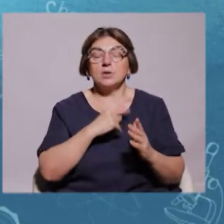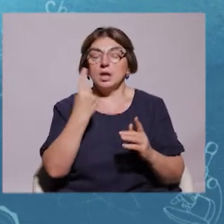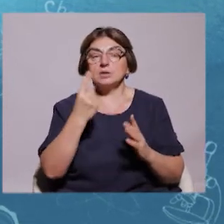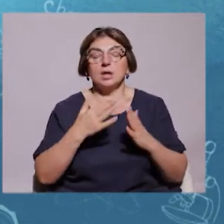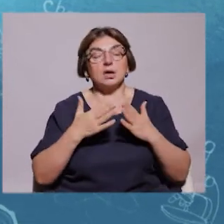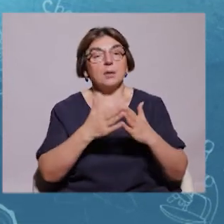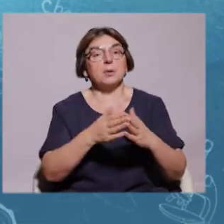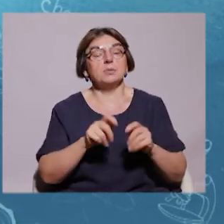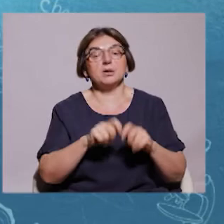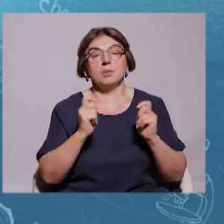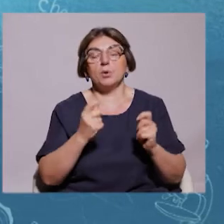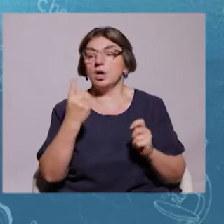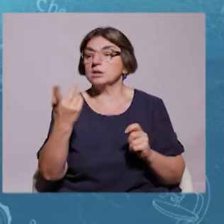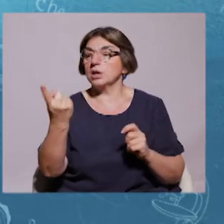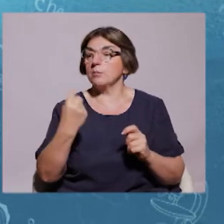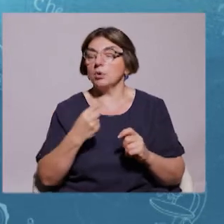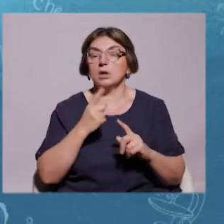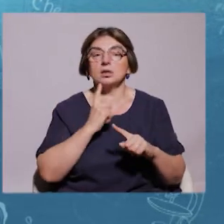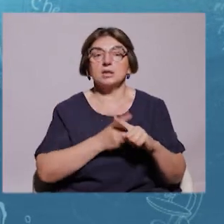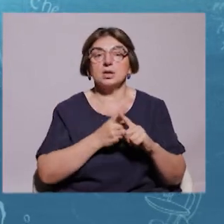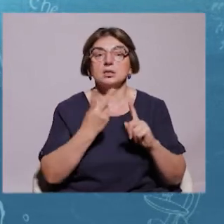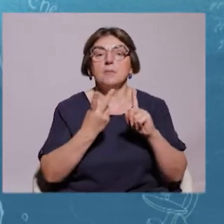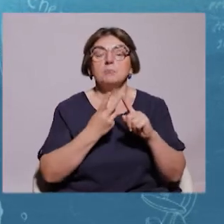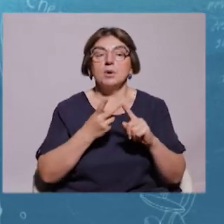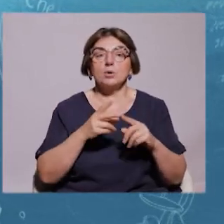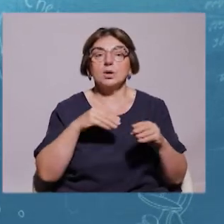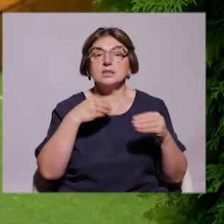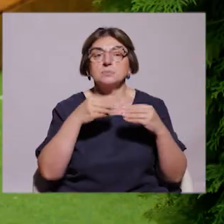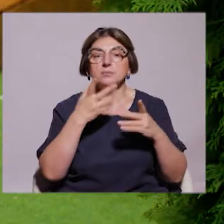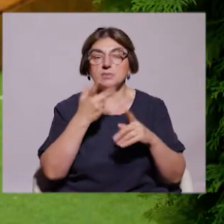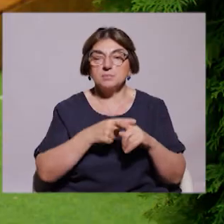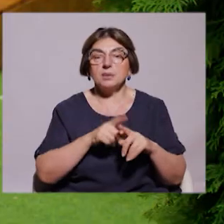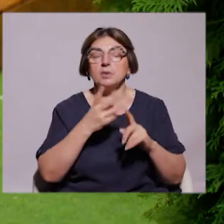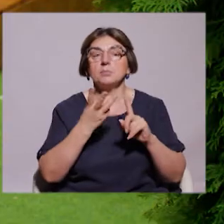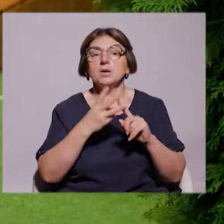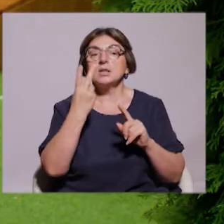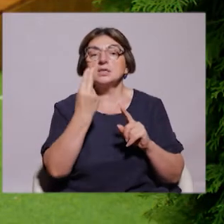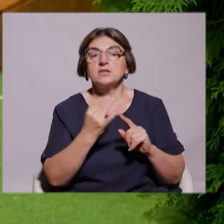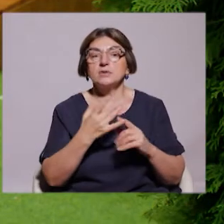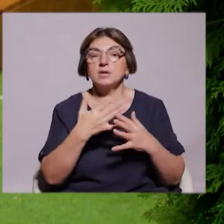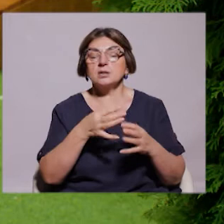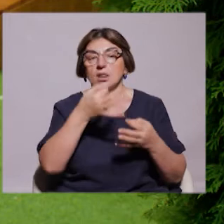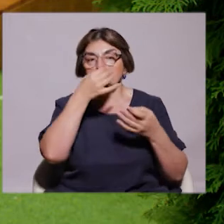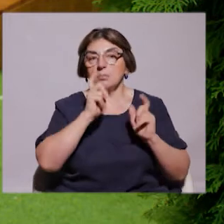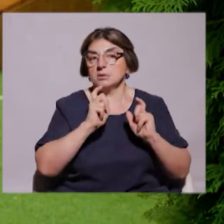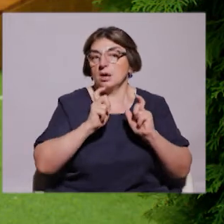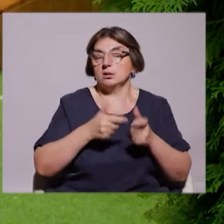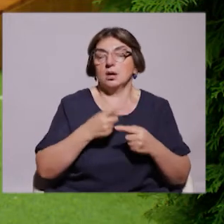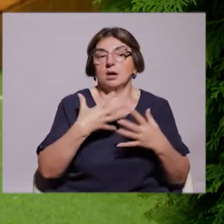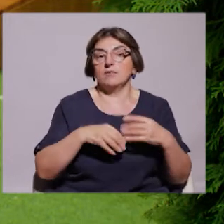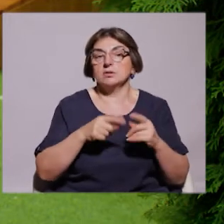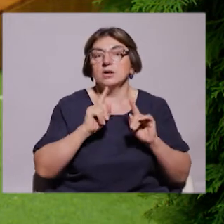მეოთხისაგან სელს, მეხუთისაგან ცვილს, გარდა ამისა ნებას არ დართავენ ყოველივე, სხვა ადგილას გაიტანონ. აქაც ამ წერილობითი წყაროებიდან ჩვენ ვიგებთ,